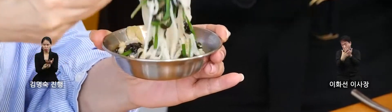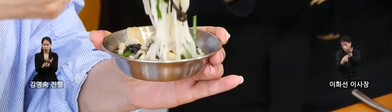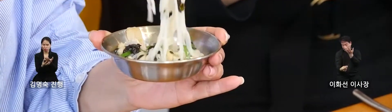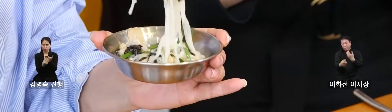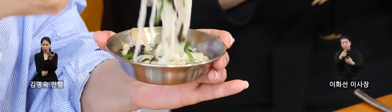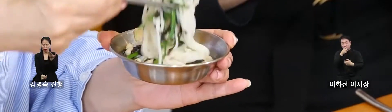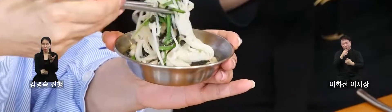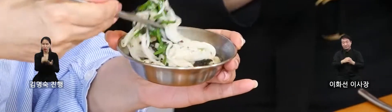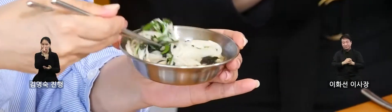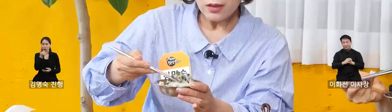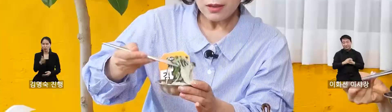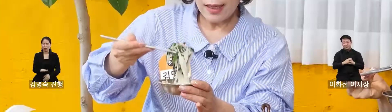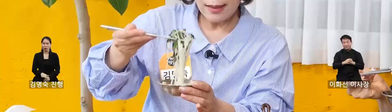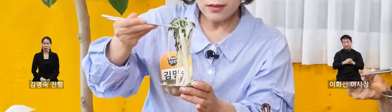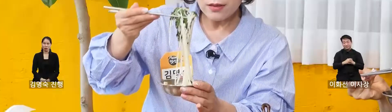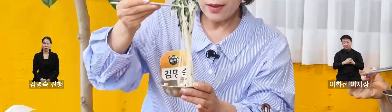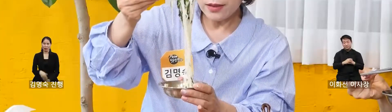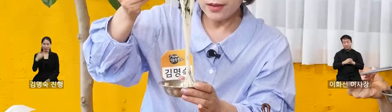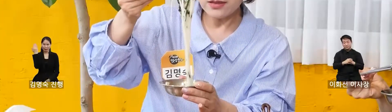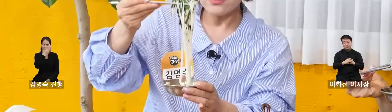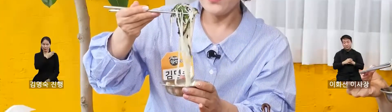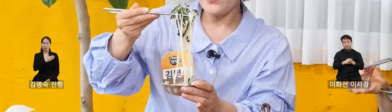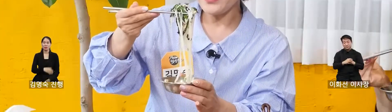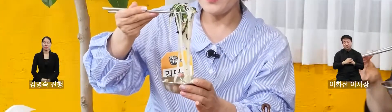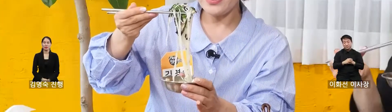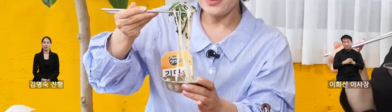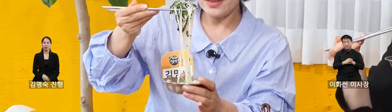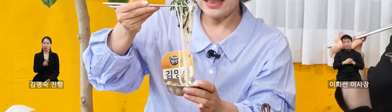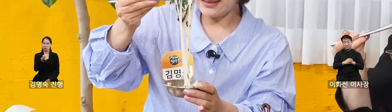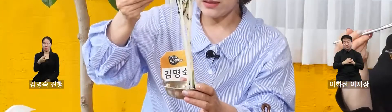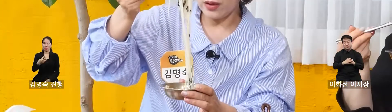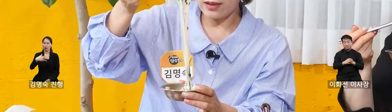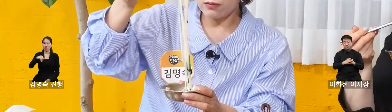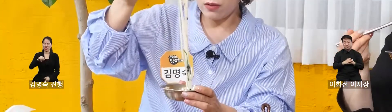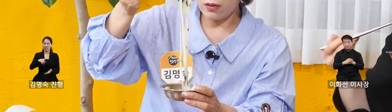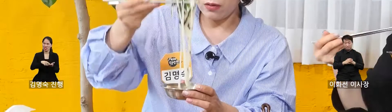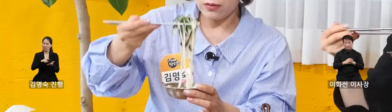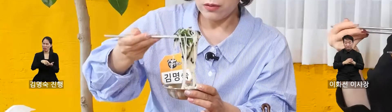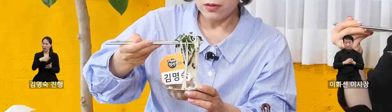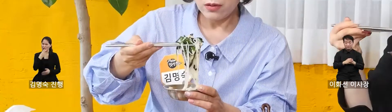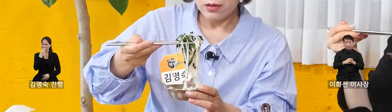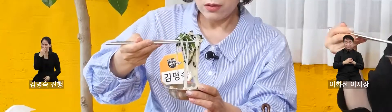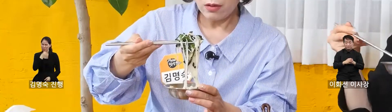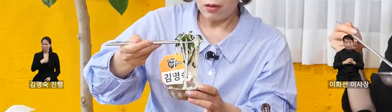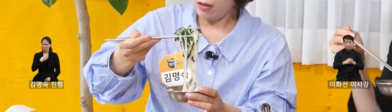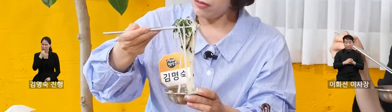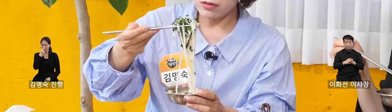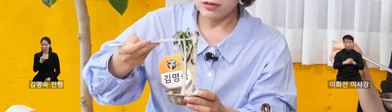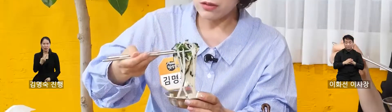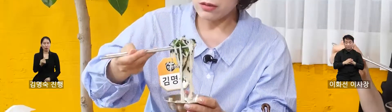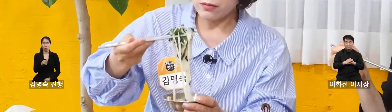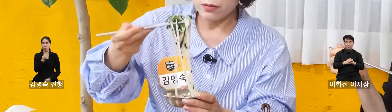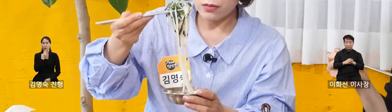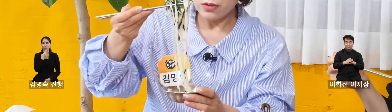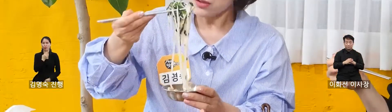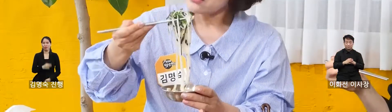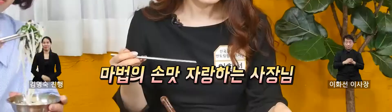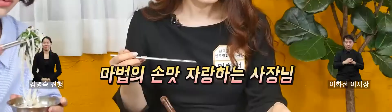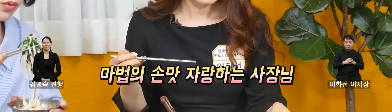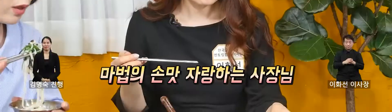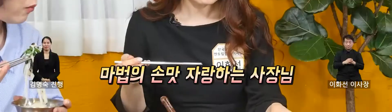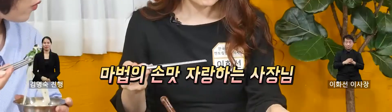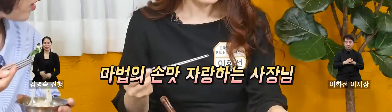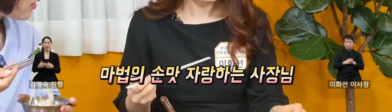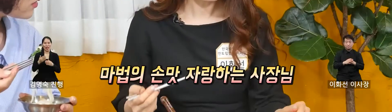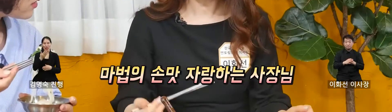오, 이게 깔끔하니 그 멸치 비린내는 하나도 안 나고요. 아, 우리 사장님